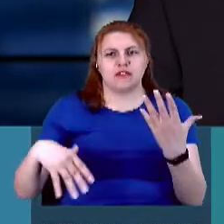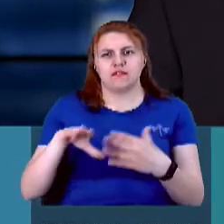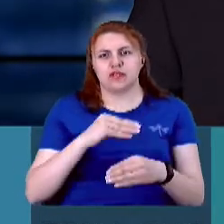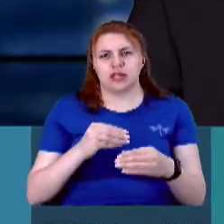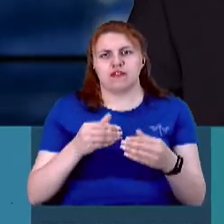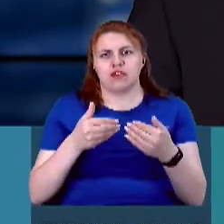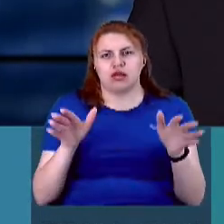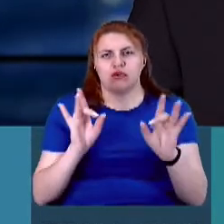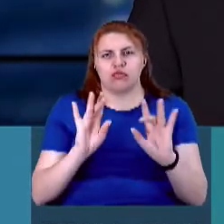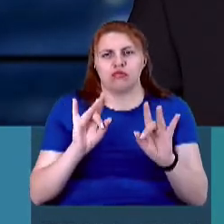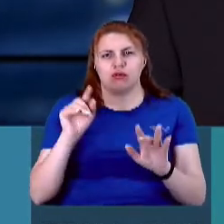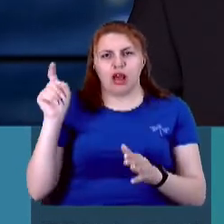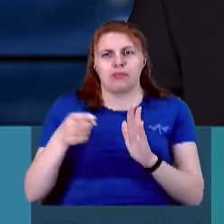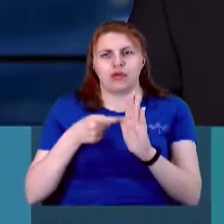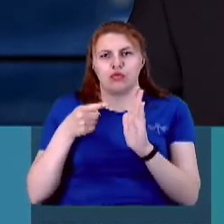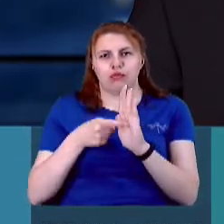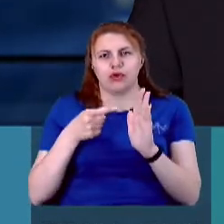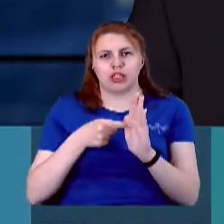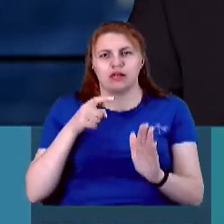допитували російські